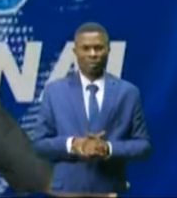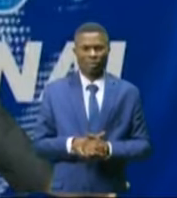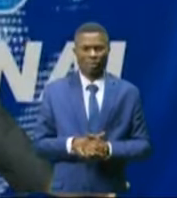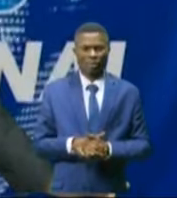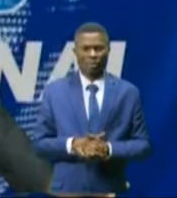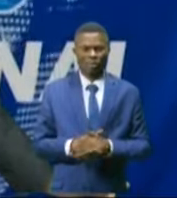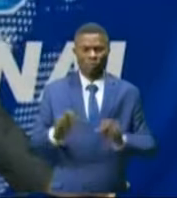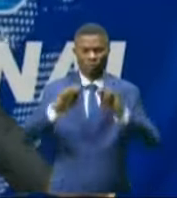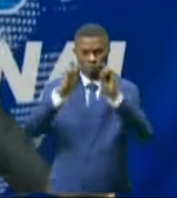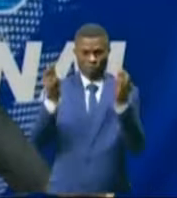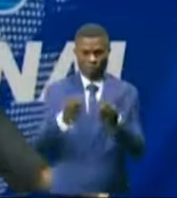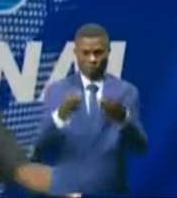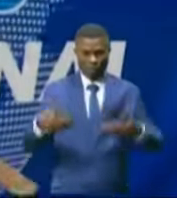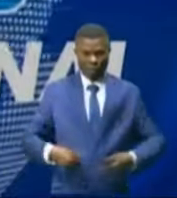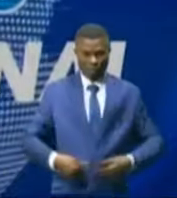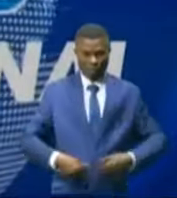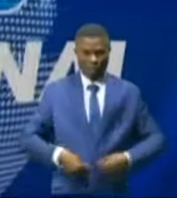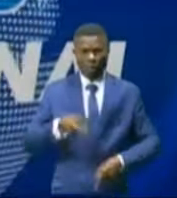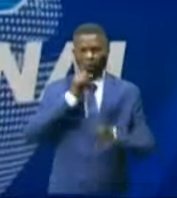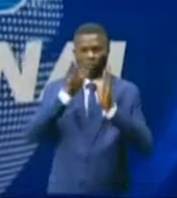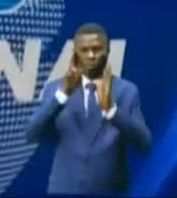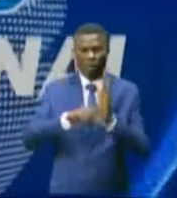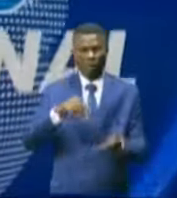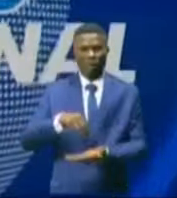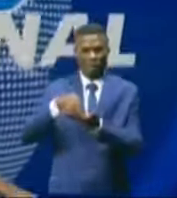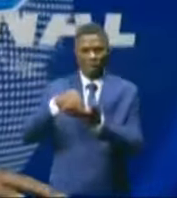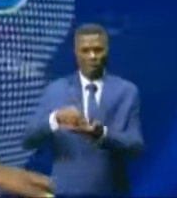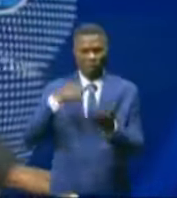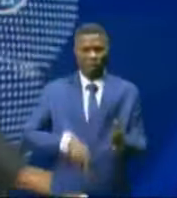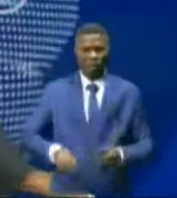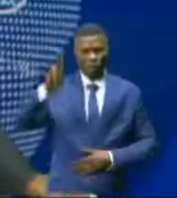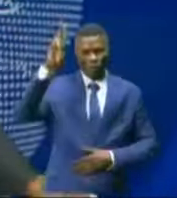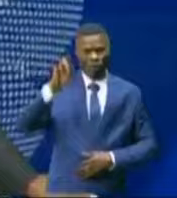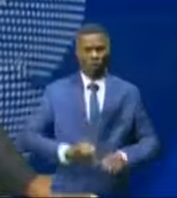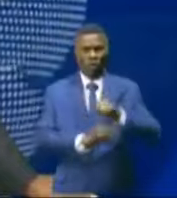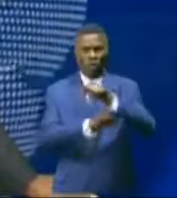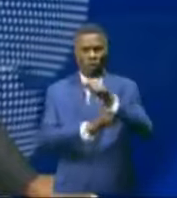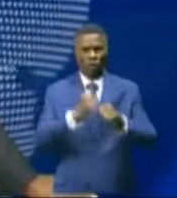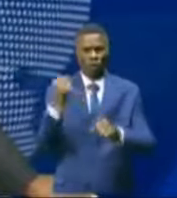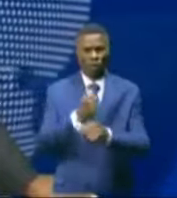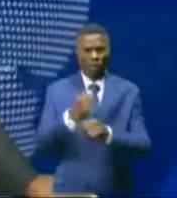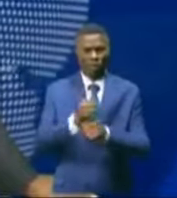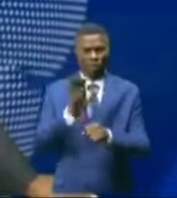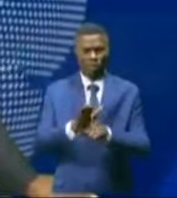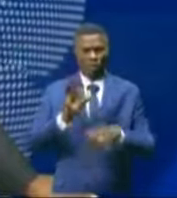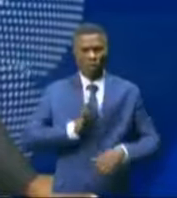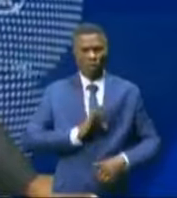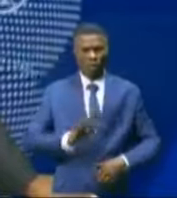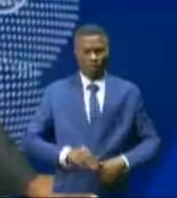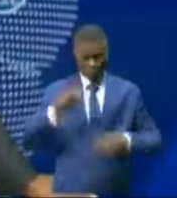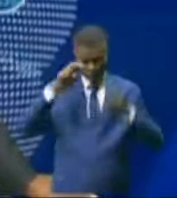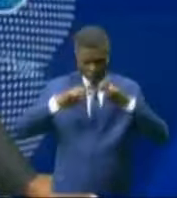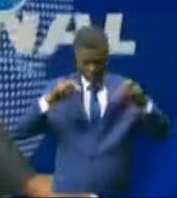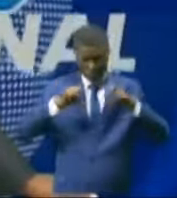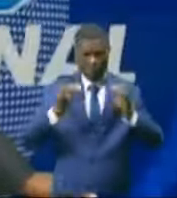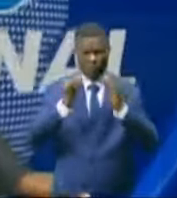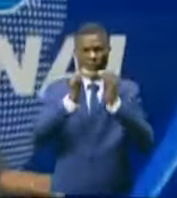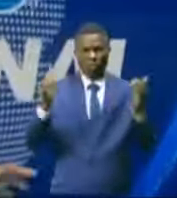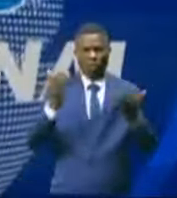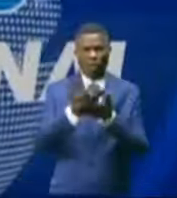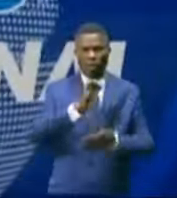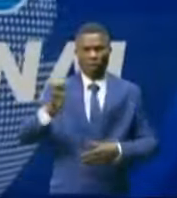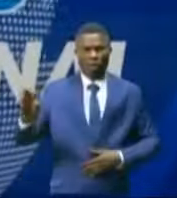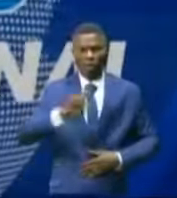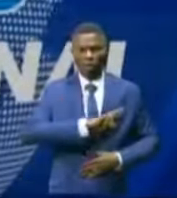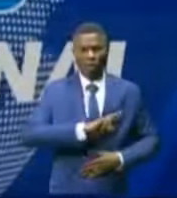Les structures des jeunes et parlements debout d'élus de PES portent leur soutien aux efforts du chef de l'État dans la recherche de la paix dans la